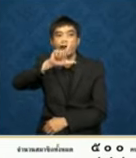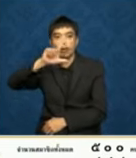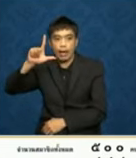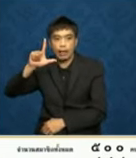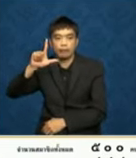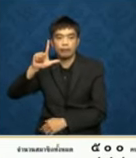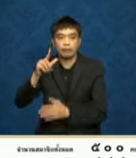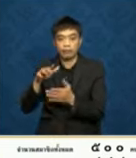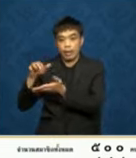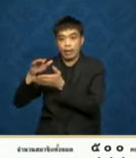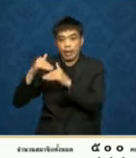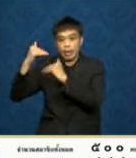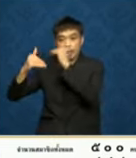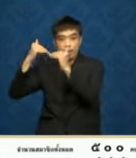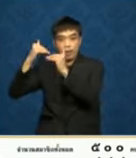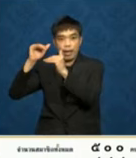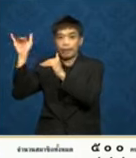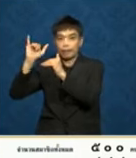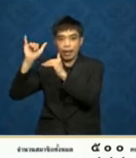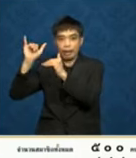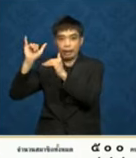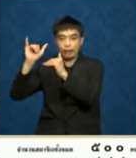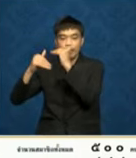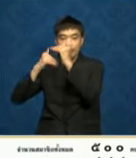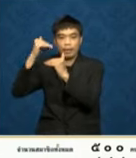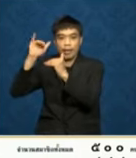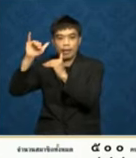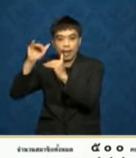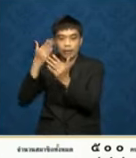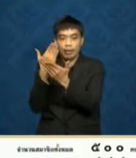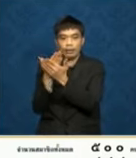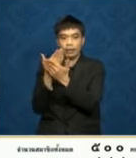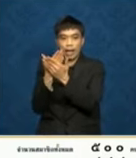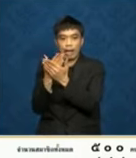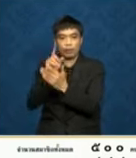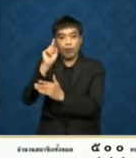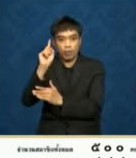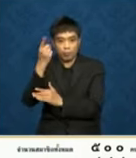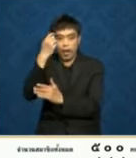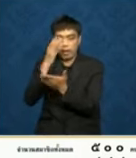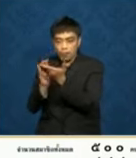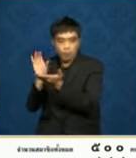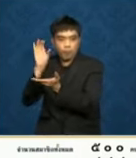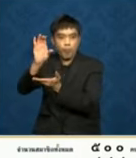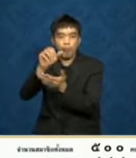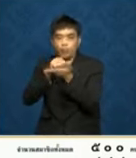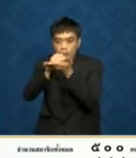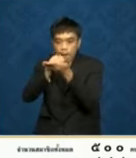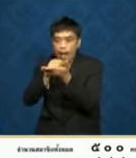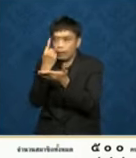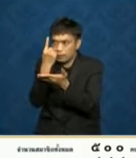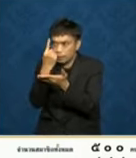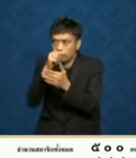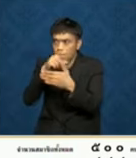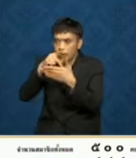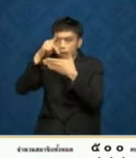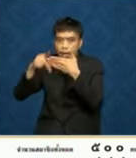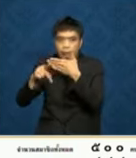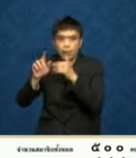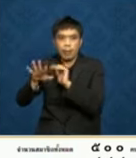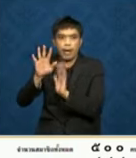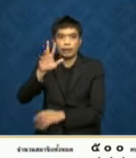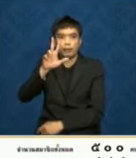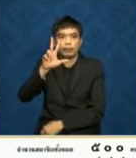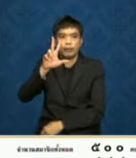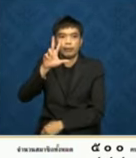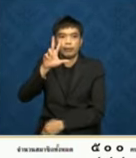ทเราไม่ไดพัฒนาinet ขึมาเป E-Service เลยจะตองใช้ต้นทุ pitched ให่ประมาณบิการละ 500,000ใช้